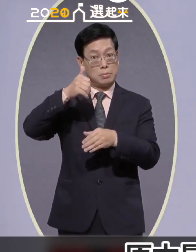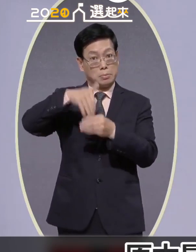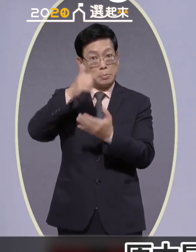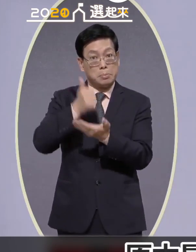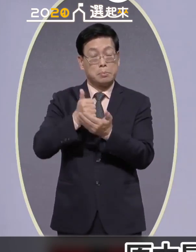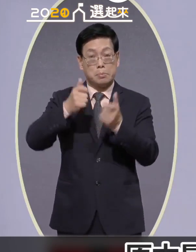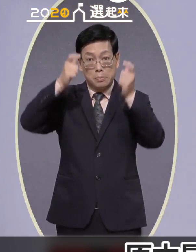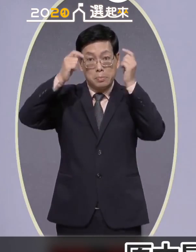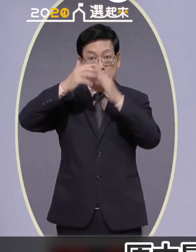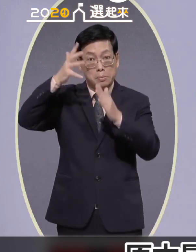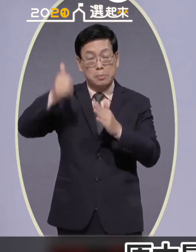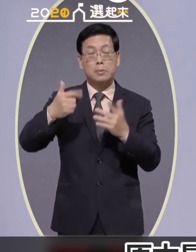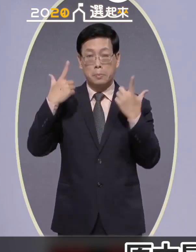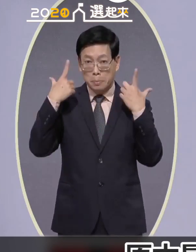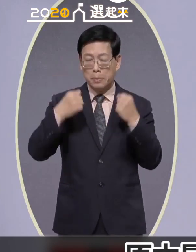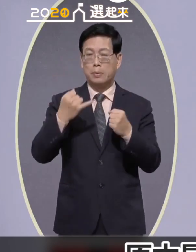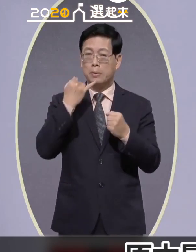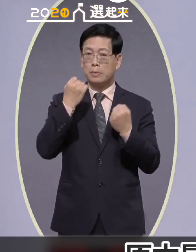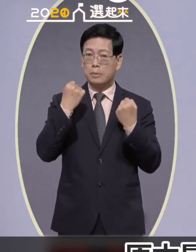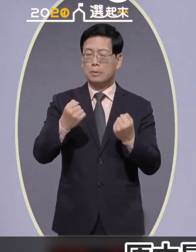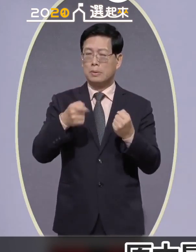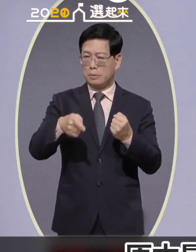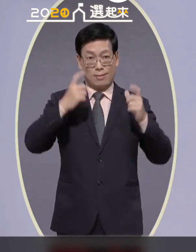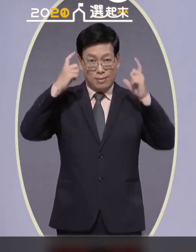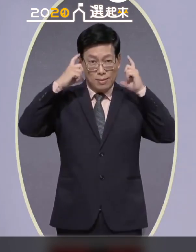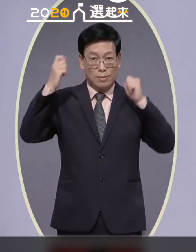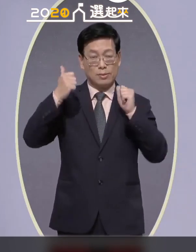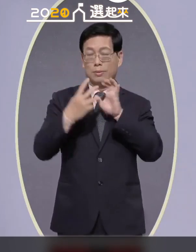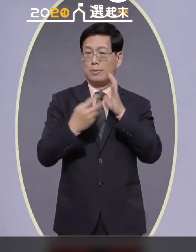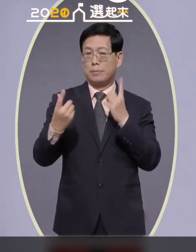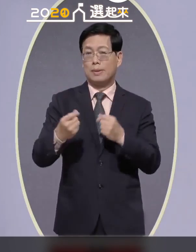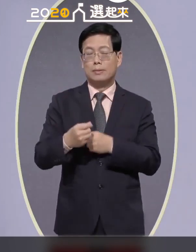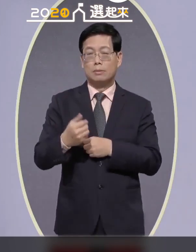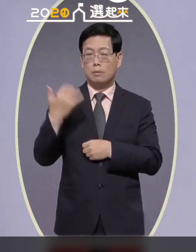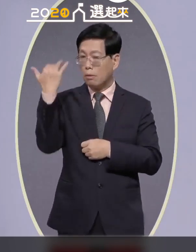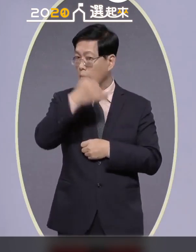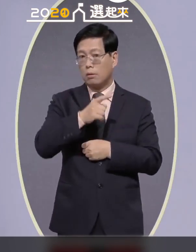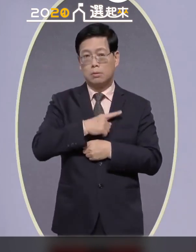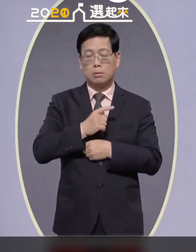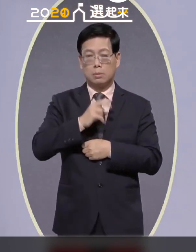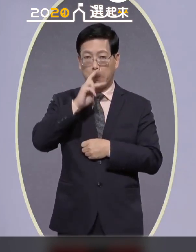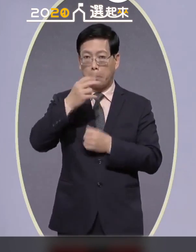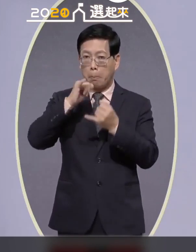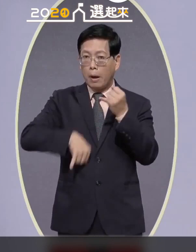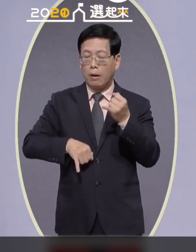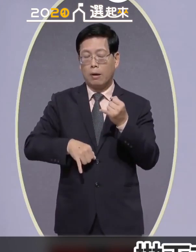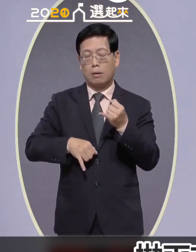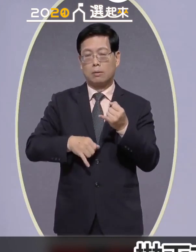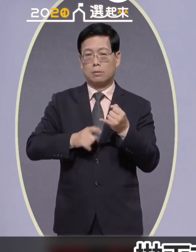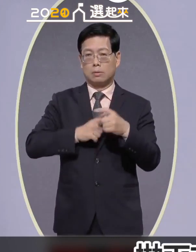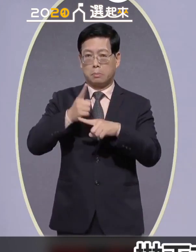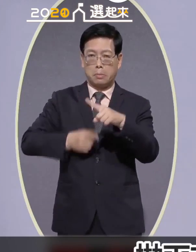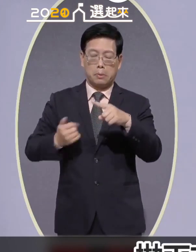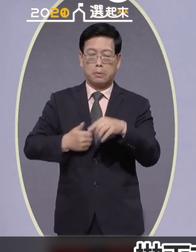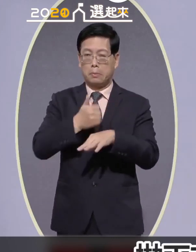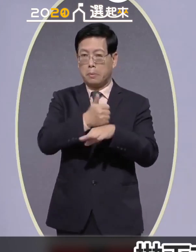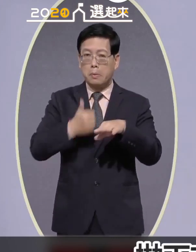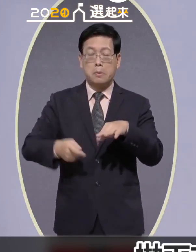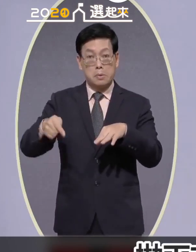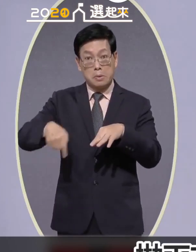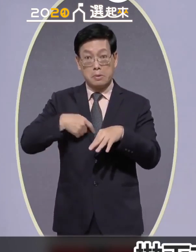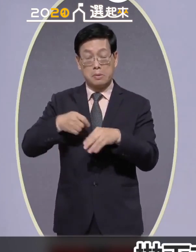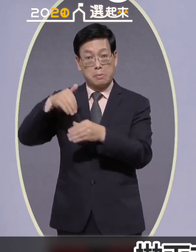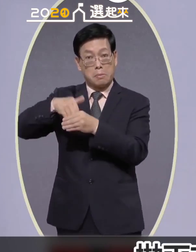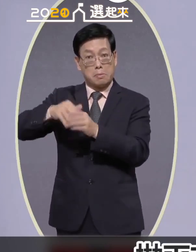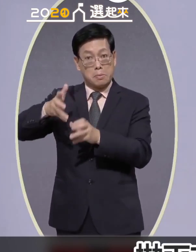长是原本是有机会去高雄好好做事，不过他选择落跑，急着来选总统，抛下市民来追逐